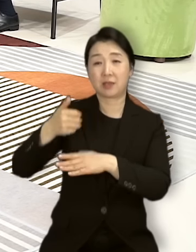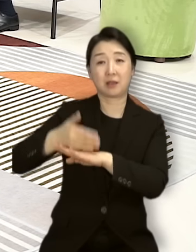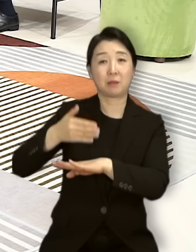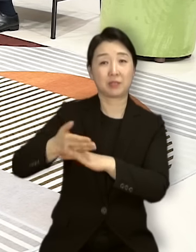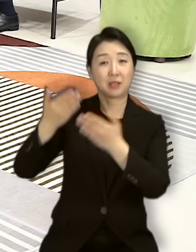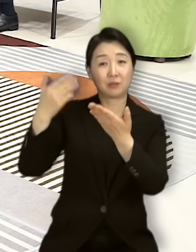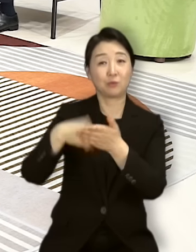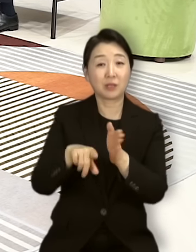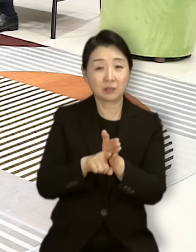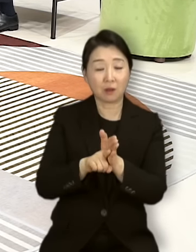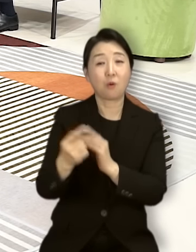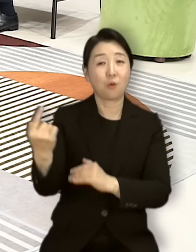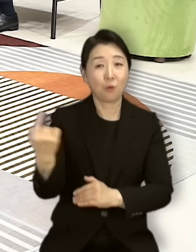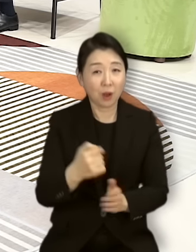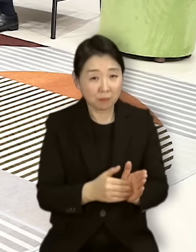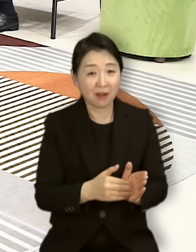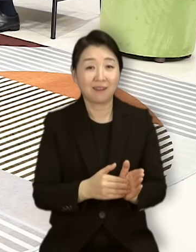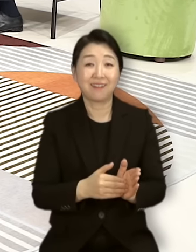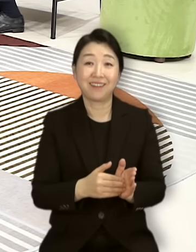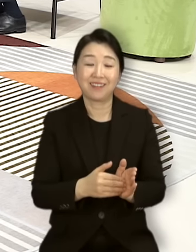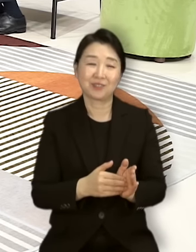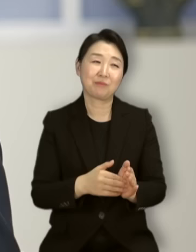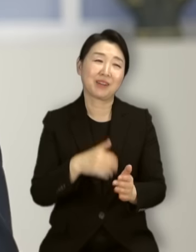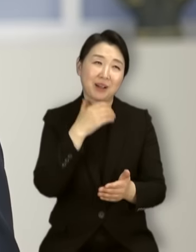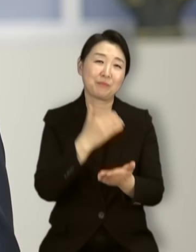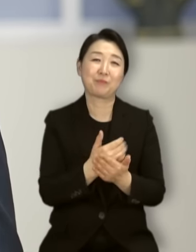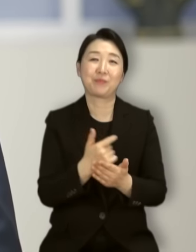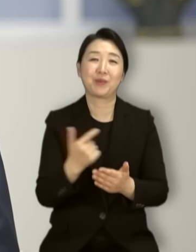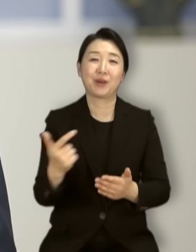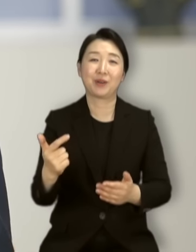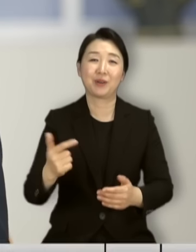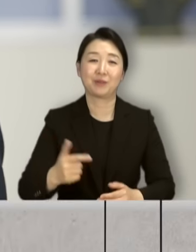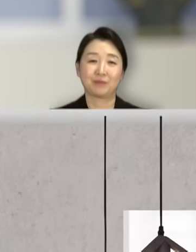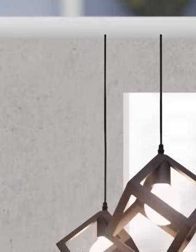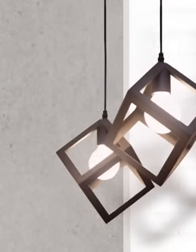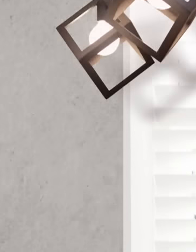하나님께 감사하기 위해서 나오셨다는 얘기가 굉장히